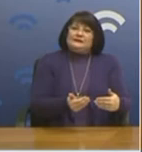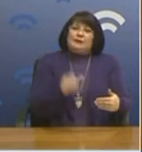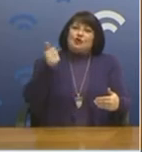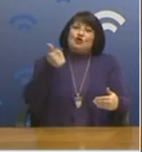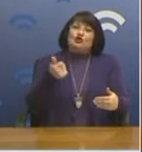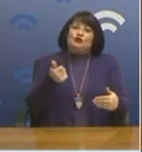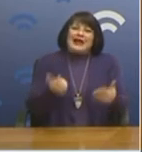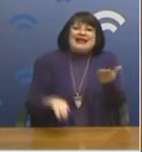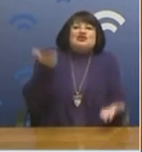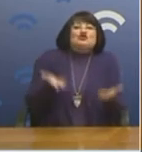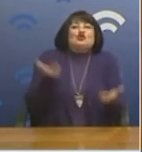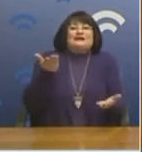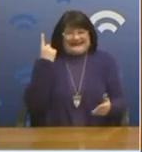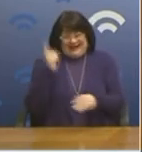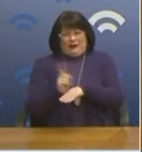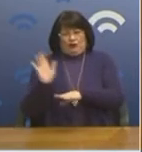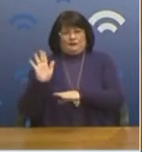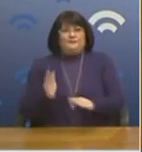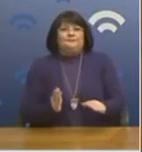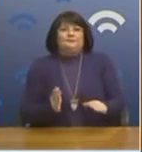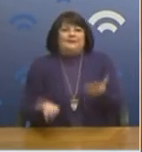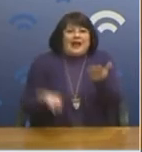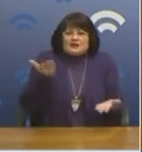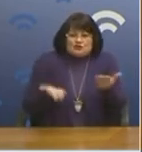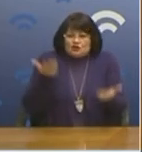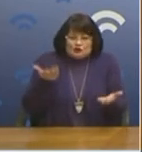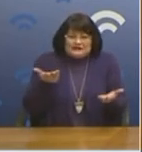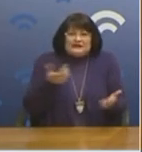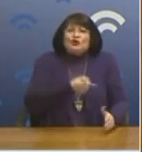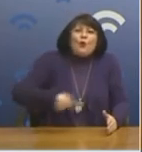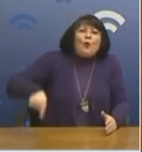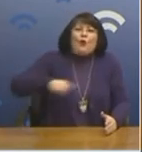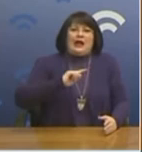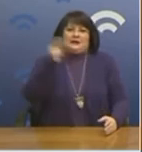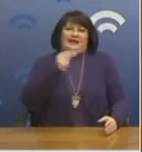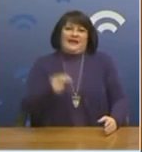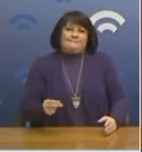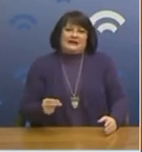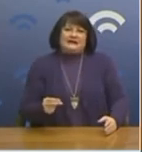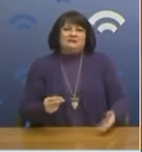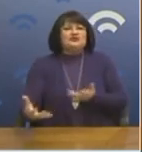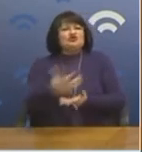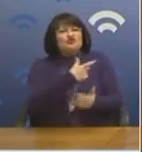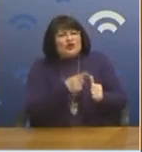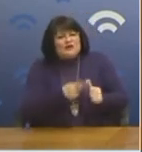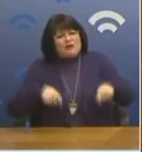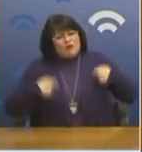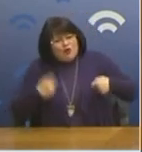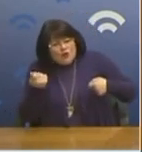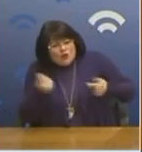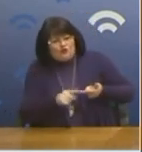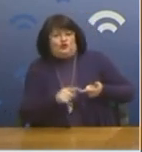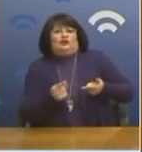οι ανισότητες. Ένα λεπτό θέλω, κύριε Πρόεδρε. Οι ανισότητες όλων των ειδών. Είτε είναι εισοδήματος, είτε είναι πλούτο, είτε